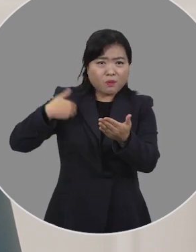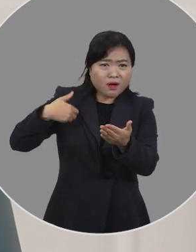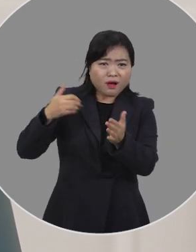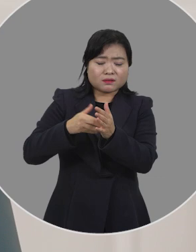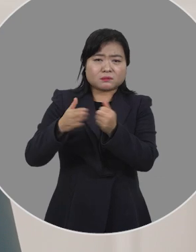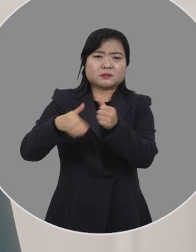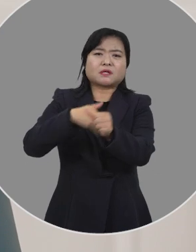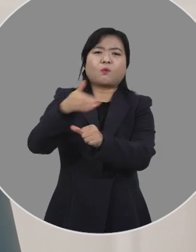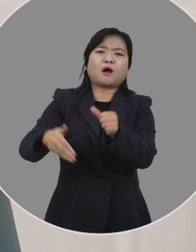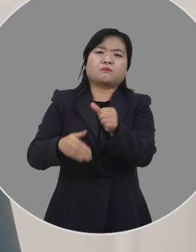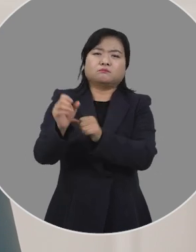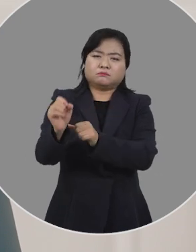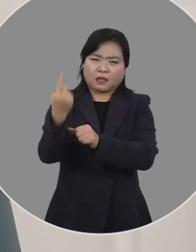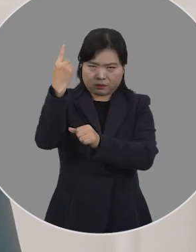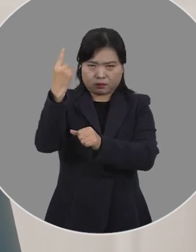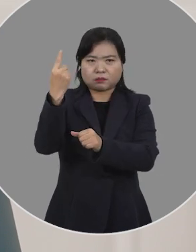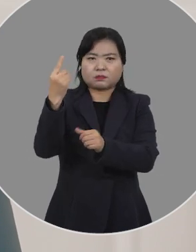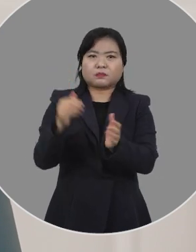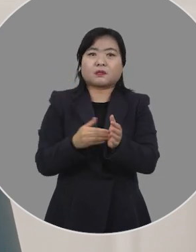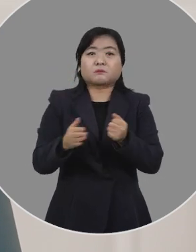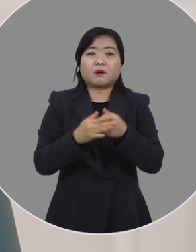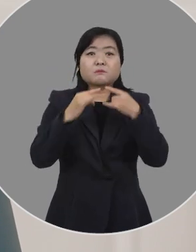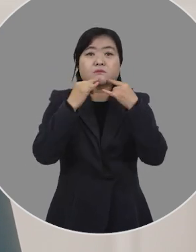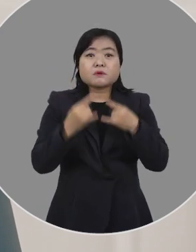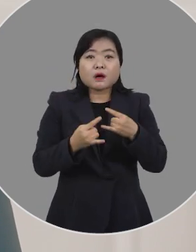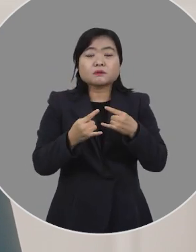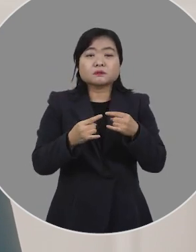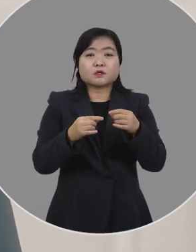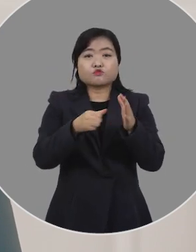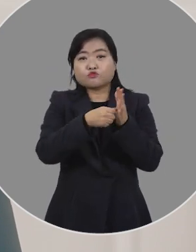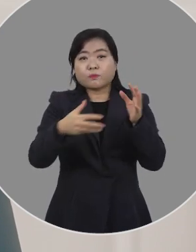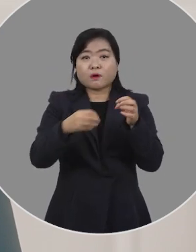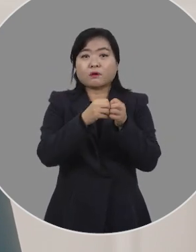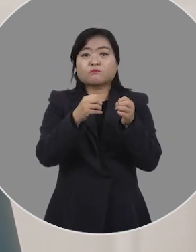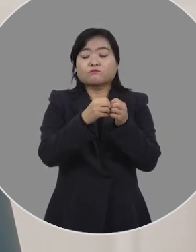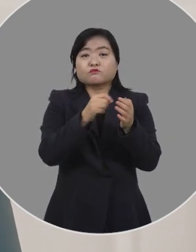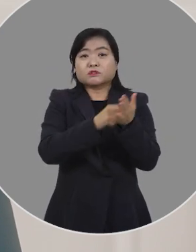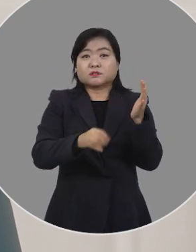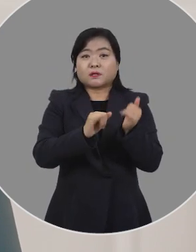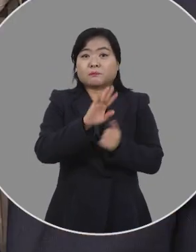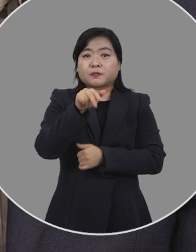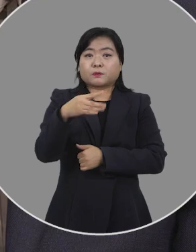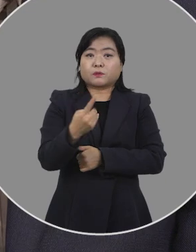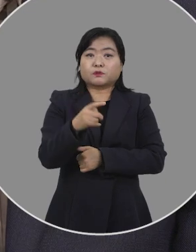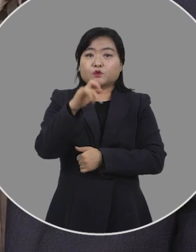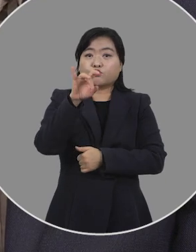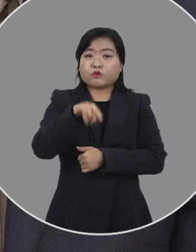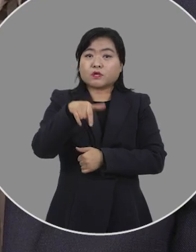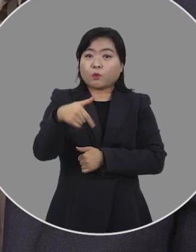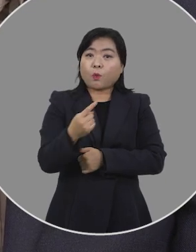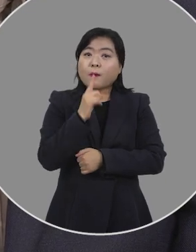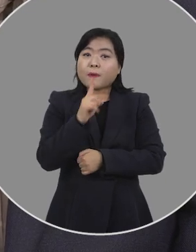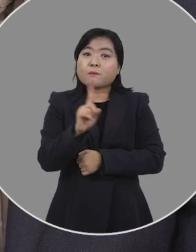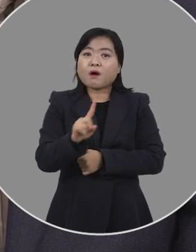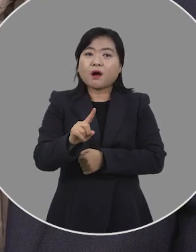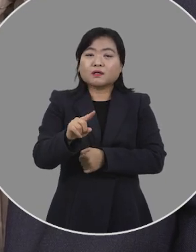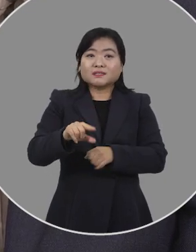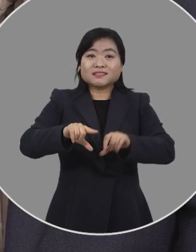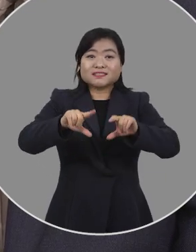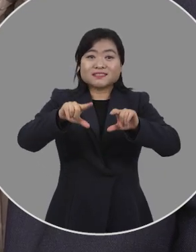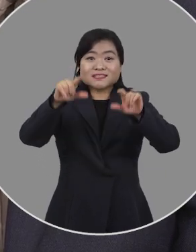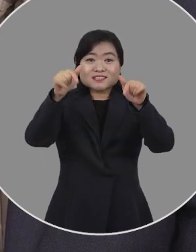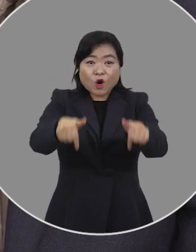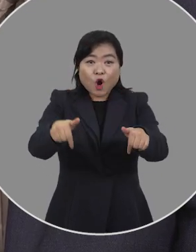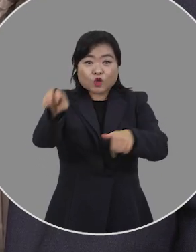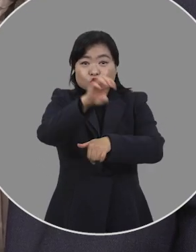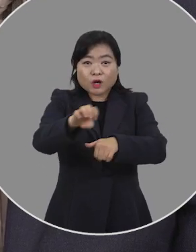탓해요. 그래서 이제 프랑스의 문호죠. 빅토르 위고가 이런 말을 했어요. 서유럽에서는 한 사람만 죽여도